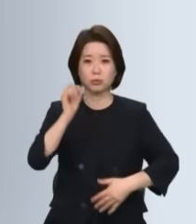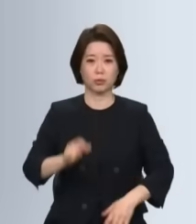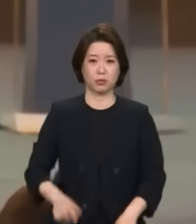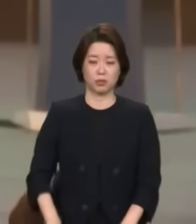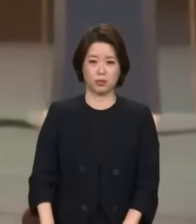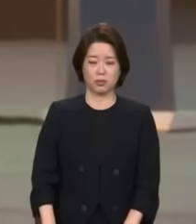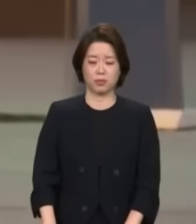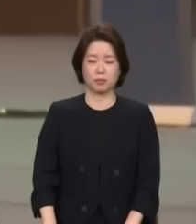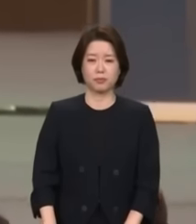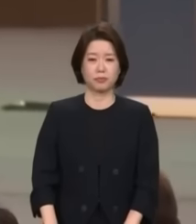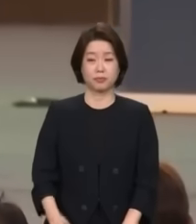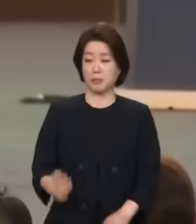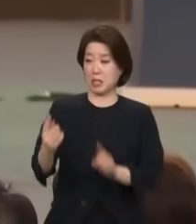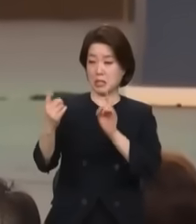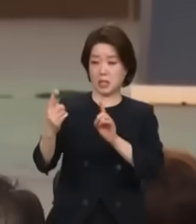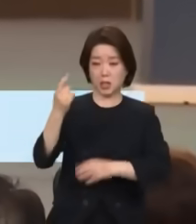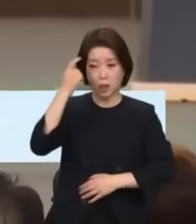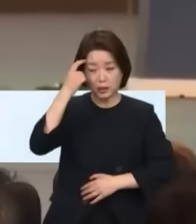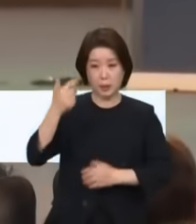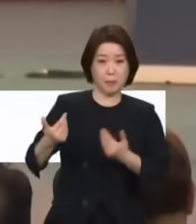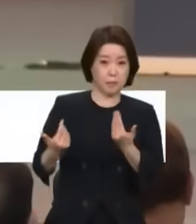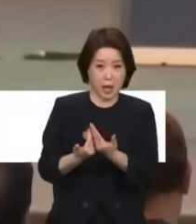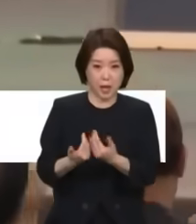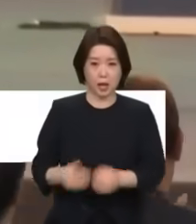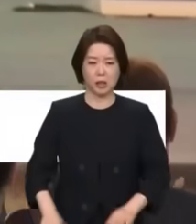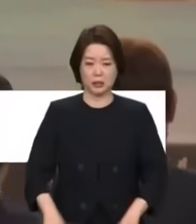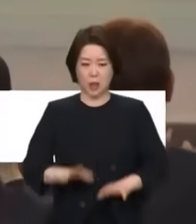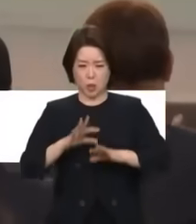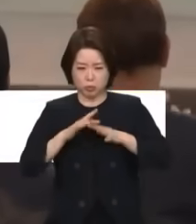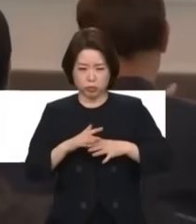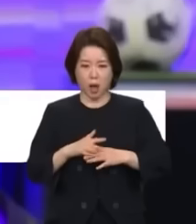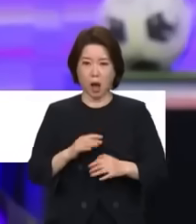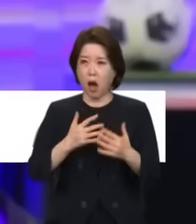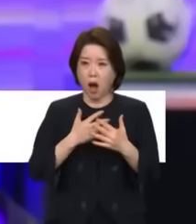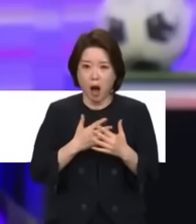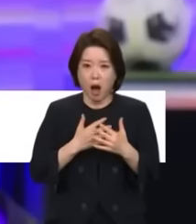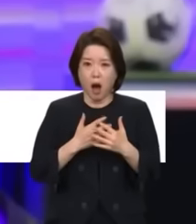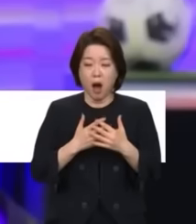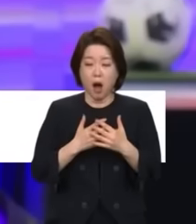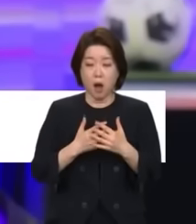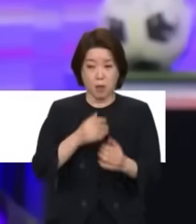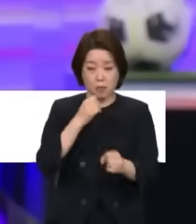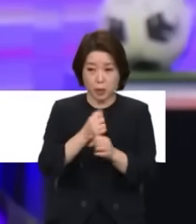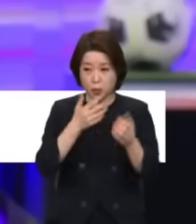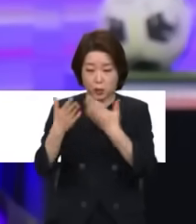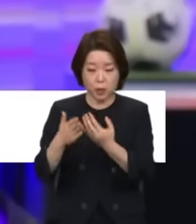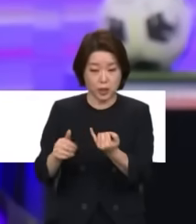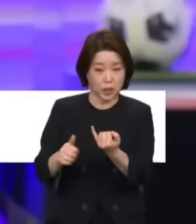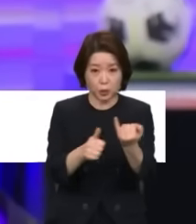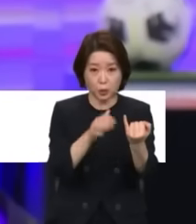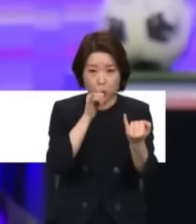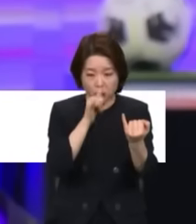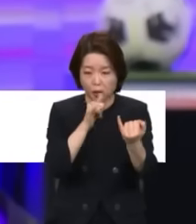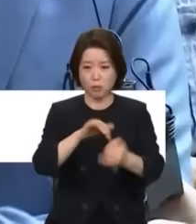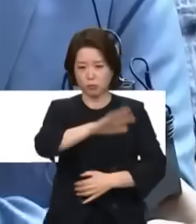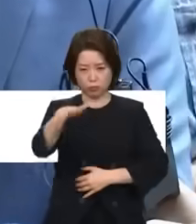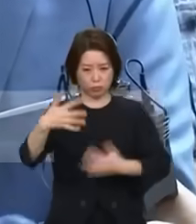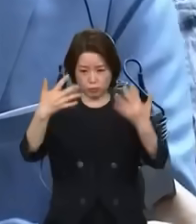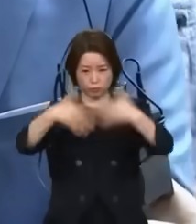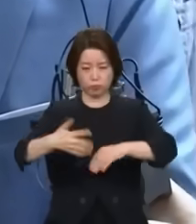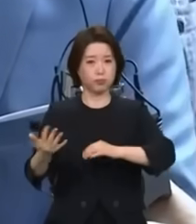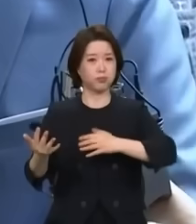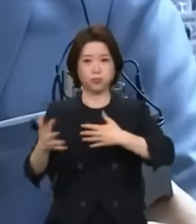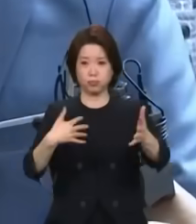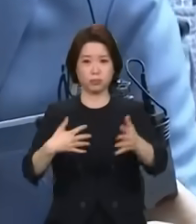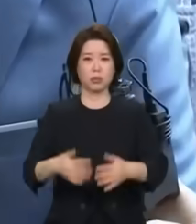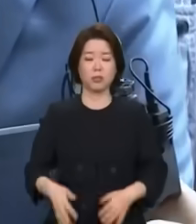주장했습니다. 상대방 의사에 반해서 불안감, 공포감을 일으켜야 스토킹인데 전부 해당하지 않는단 겁니다.